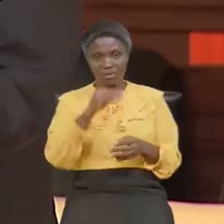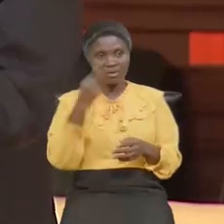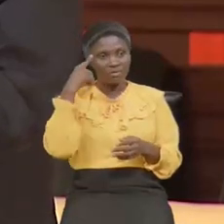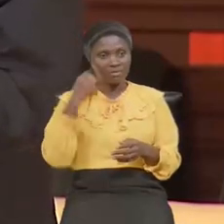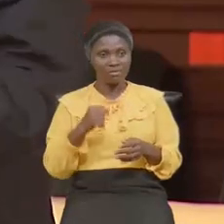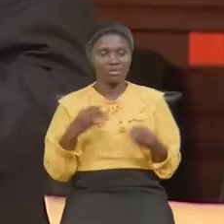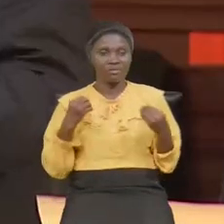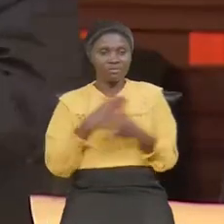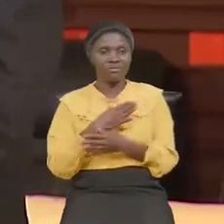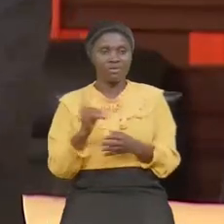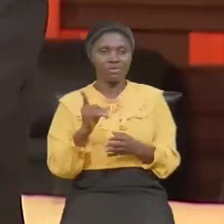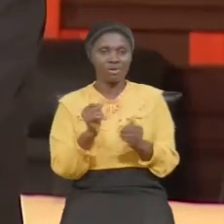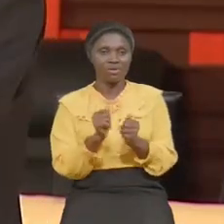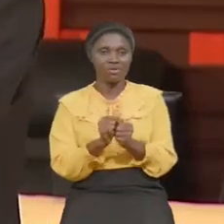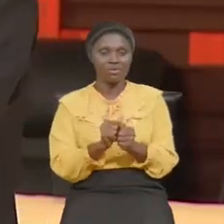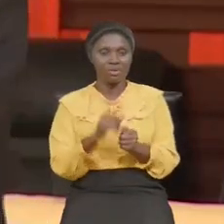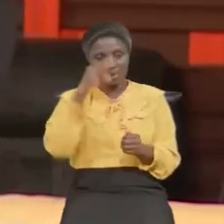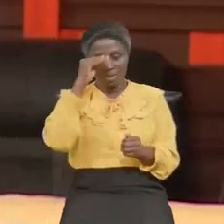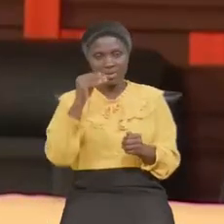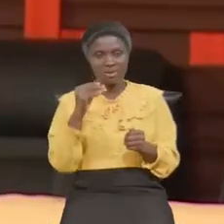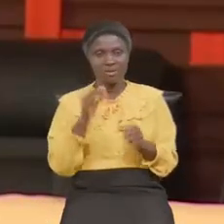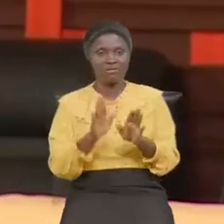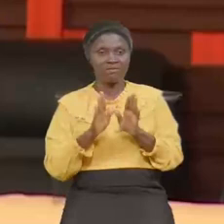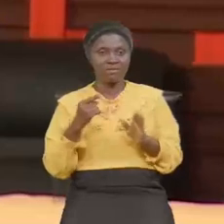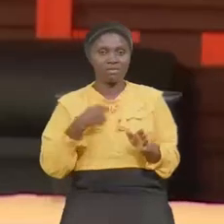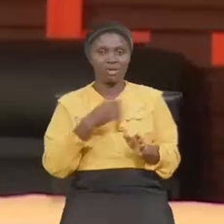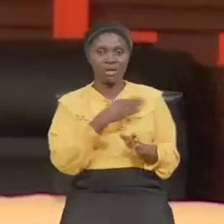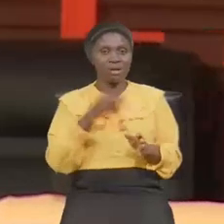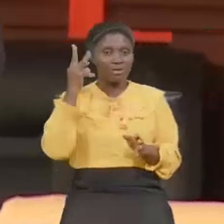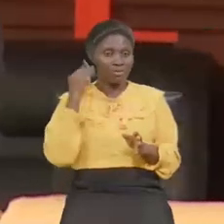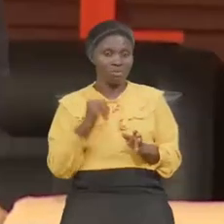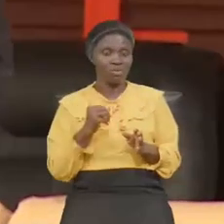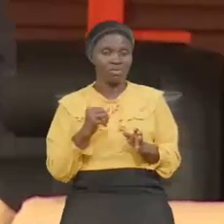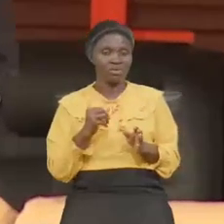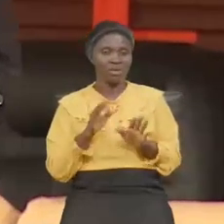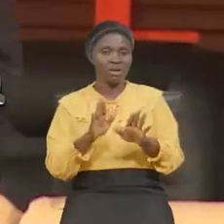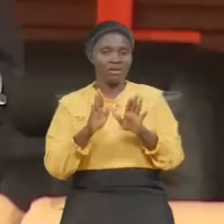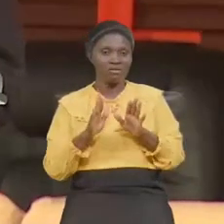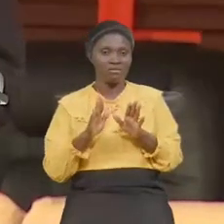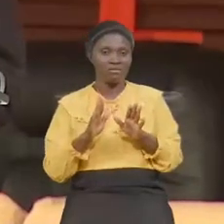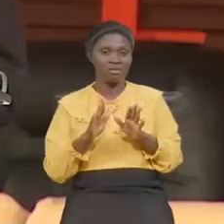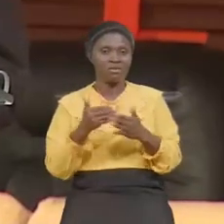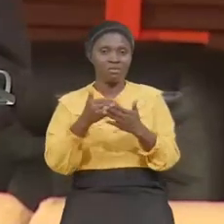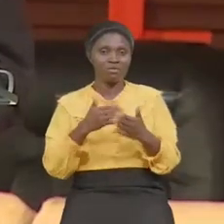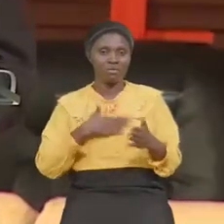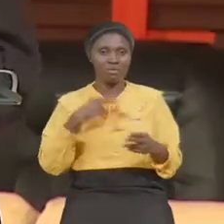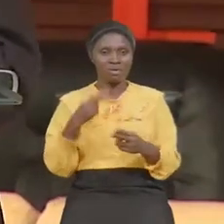crainte. Il a tremblé devant mon nom. La loi de la vérité était dans sa bouche. Et l'iniquité ne s'est point